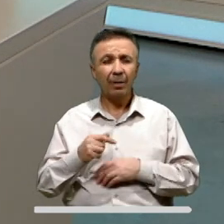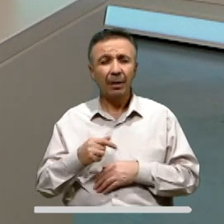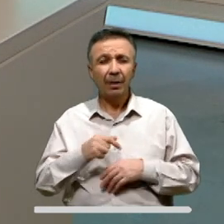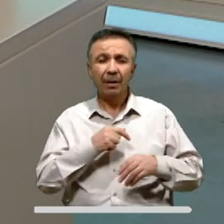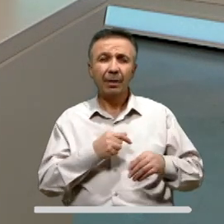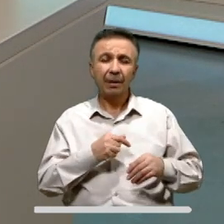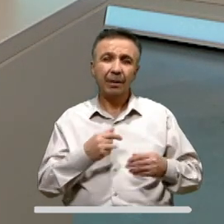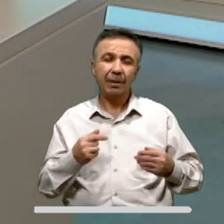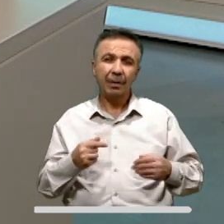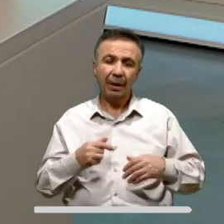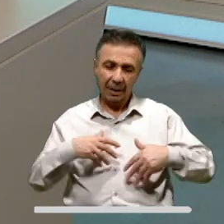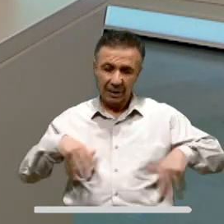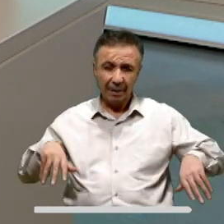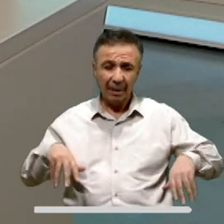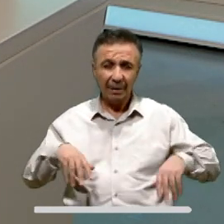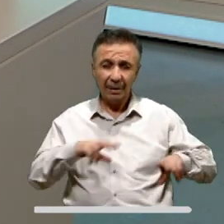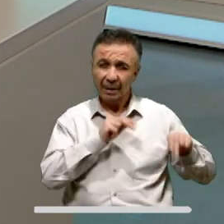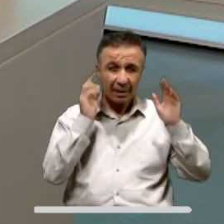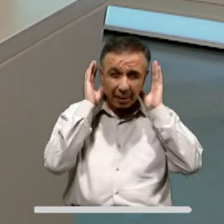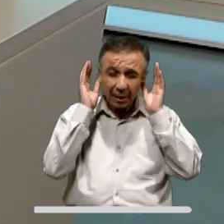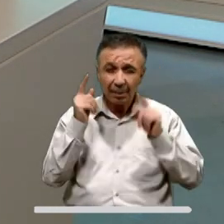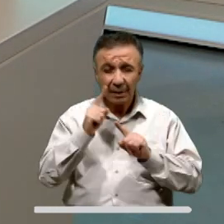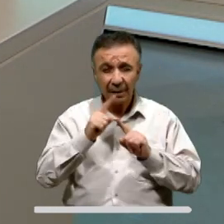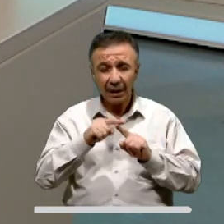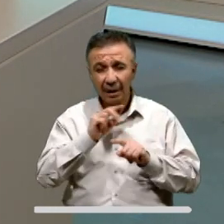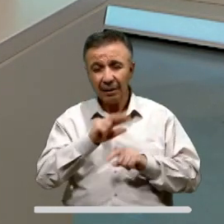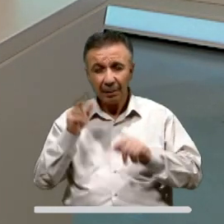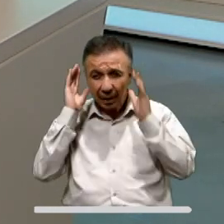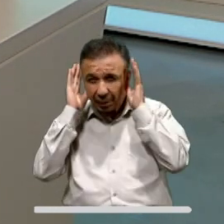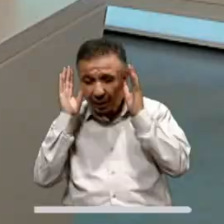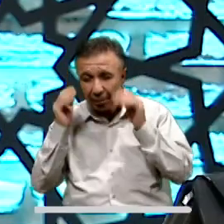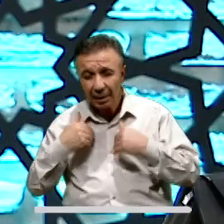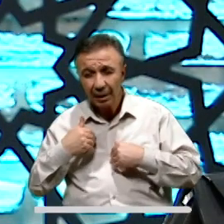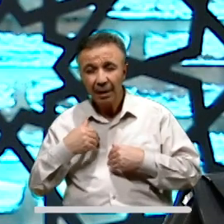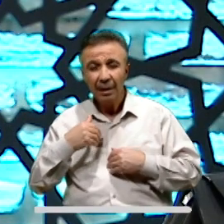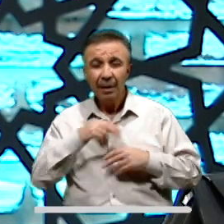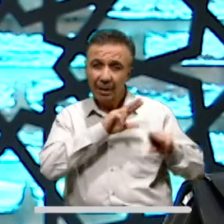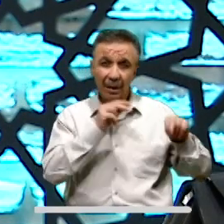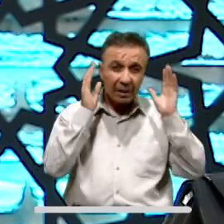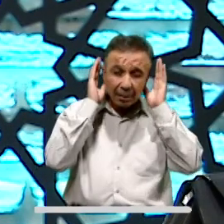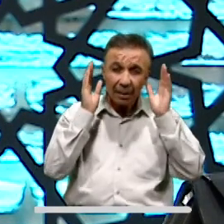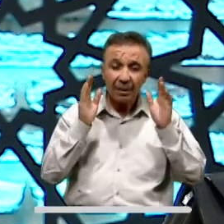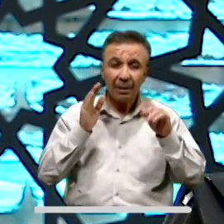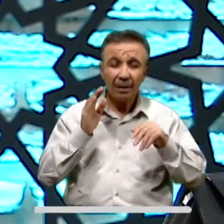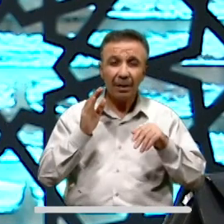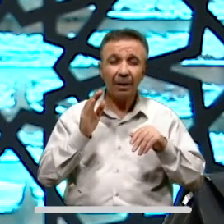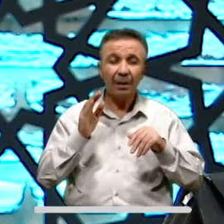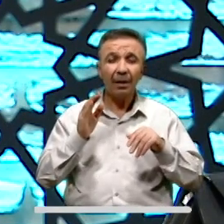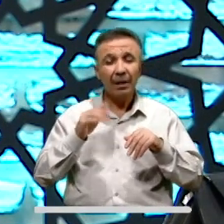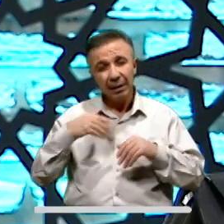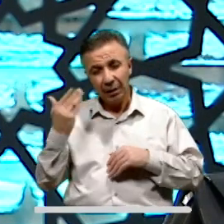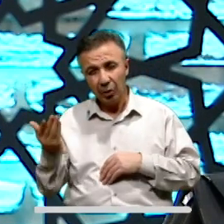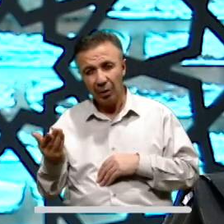kılmış, teravih namazına başlamış. Bense yatsı namazını kıldıktan sonra teravih namazını kılmak için